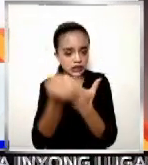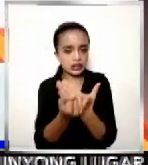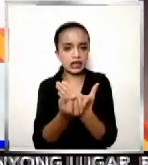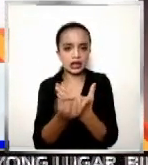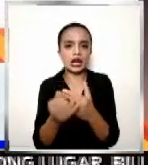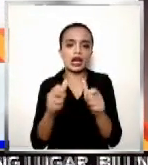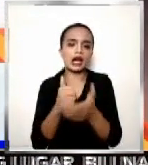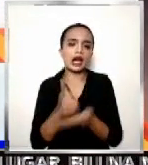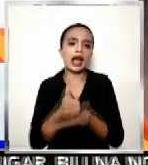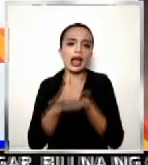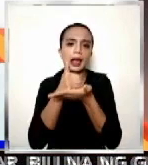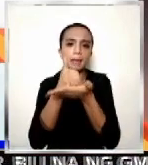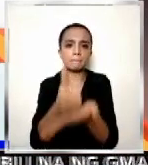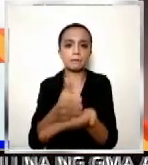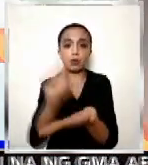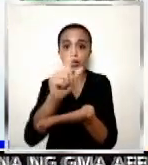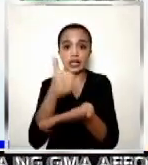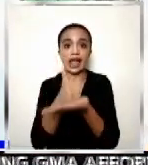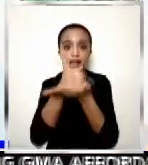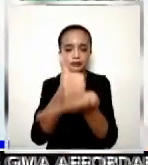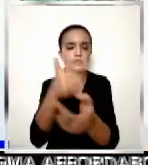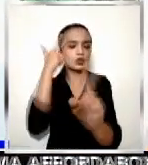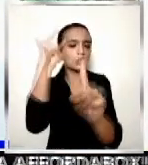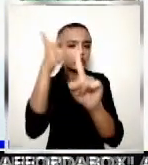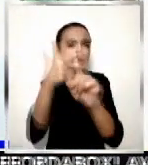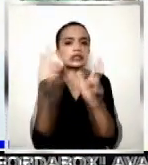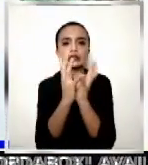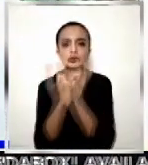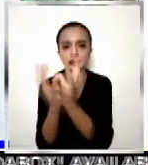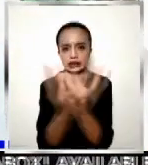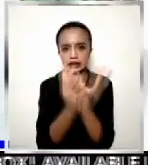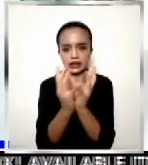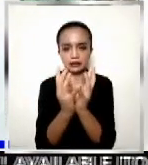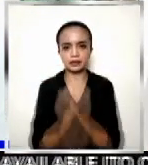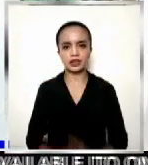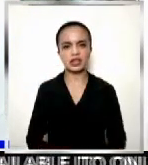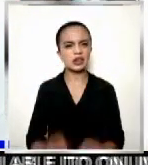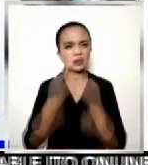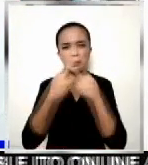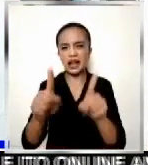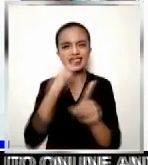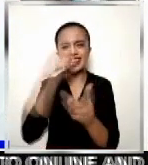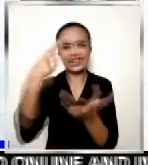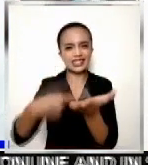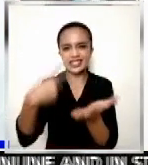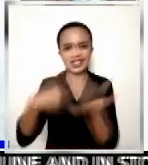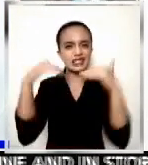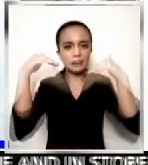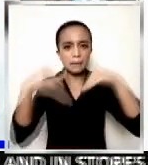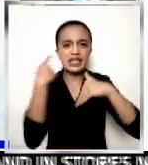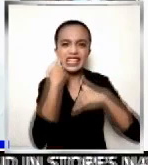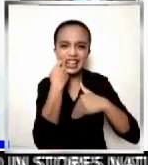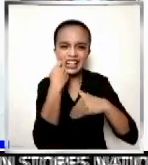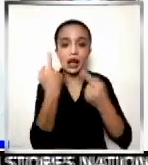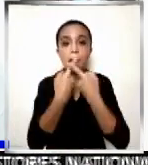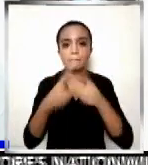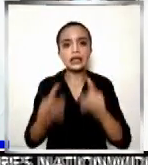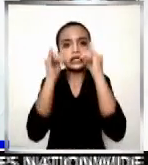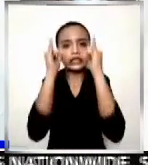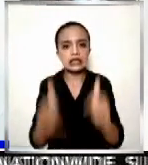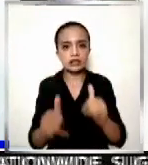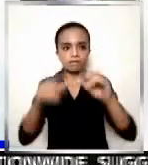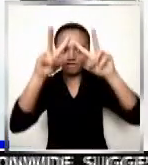host communities and for project acceptance. Hindi ito gaanong natalakay sa hearing kanina, pero uusisain pa raw ito sa mga susunod